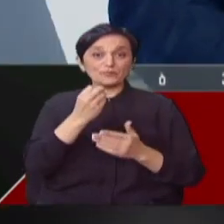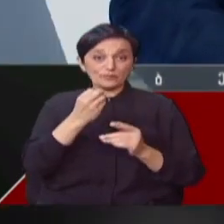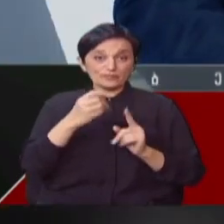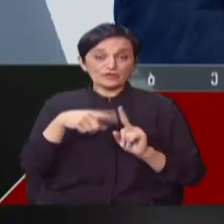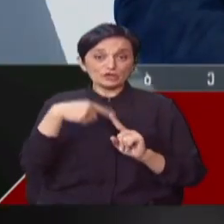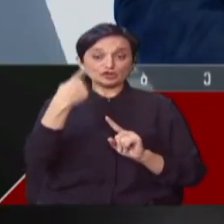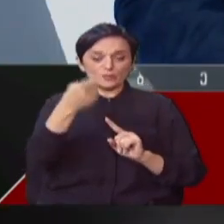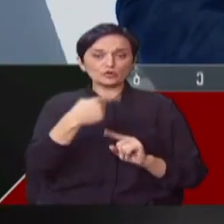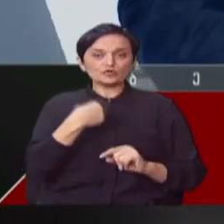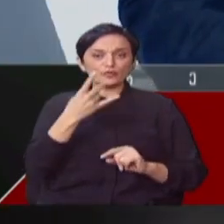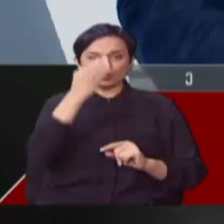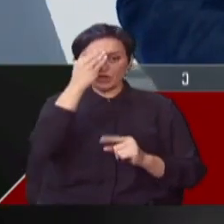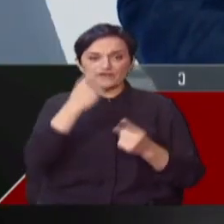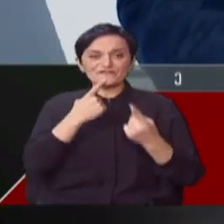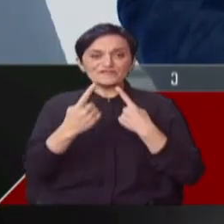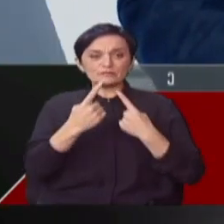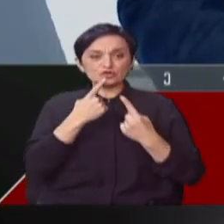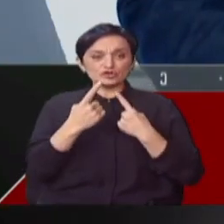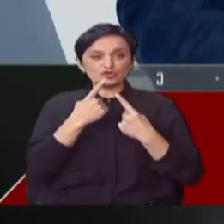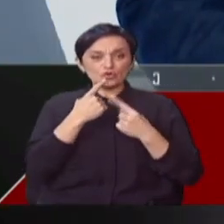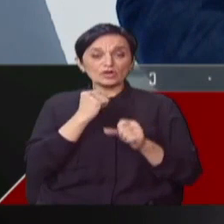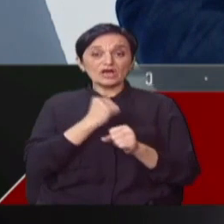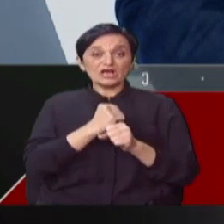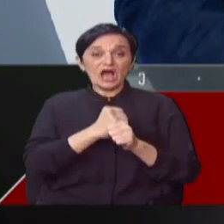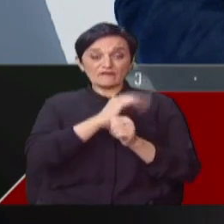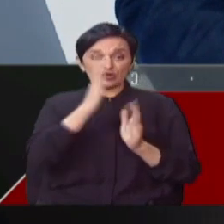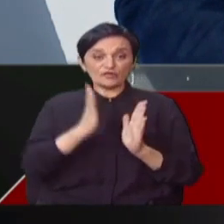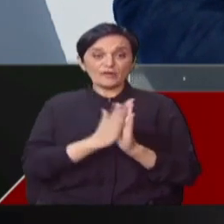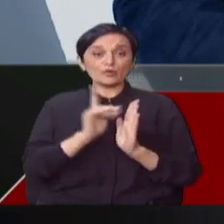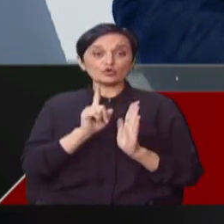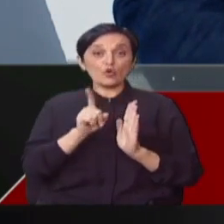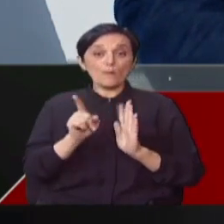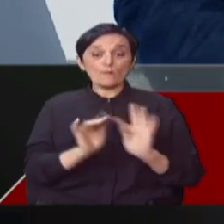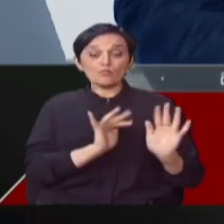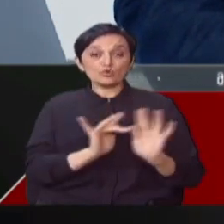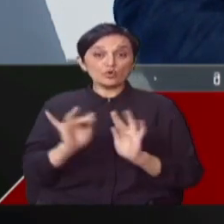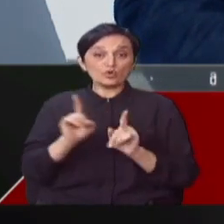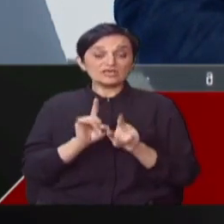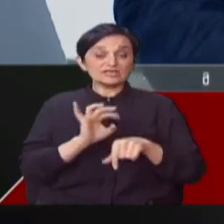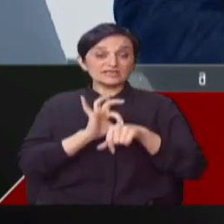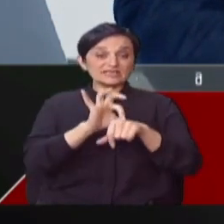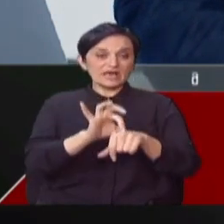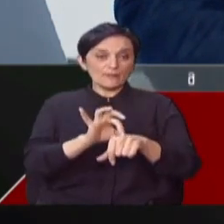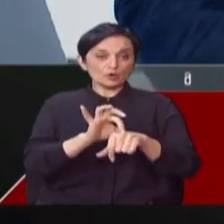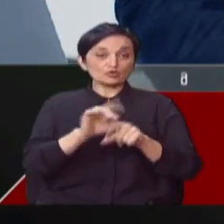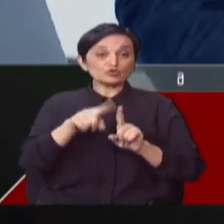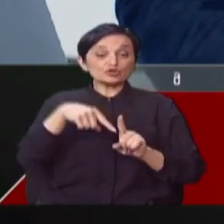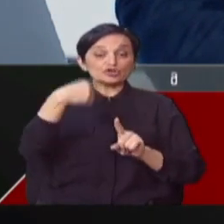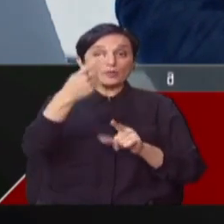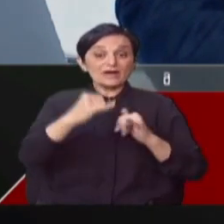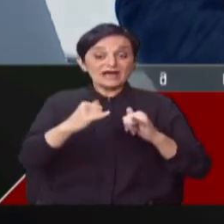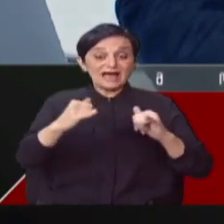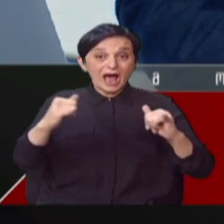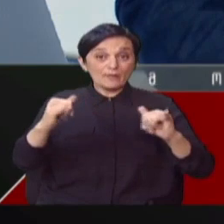și ucoi cuen unda vim gelot imaze, da vim gauac etot kvela peri, rom es procesi iseț ar imartos, rom șemdegi